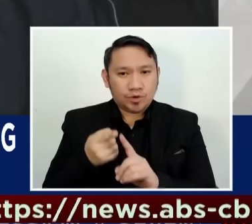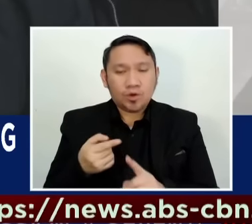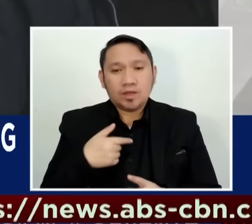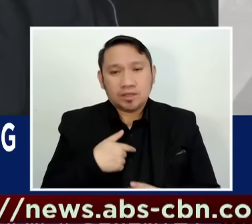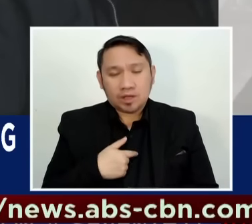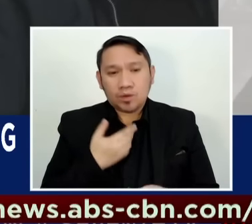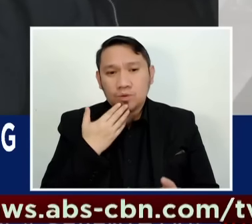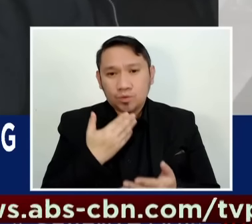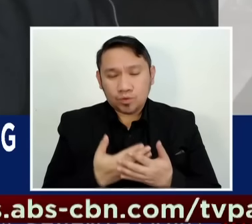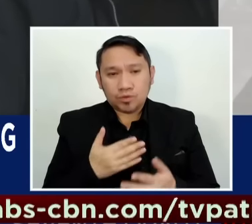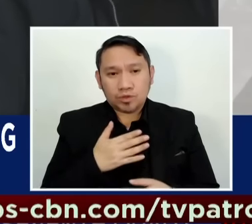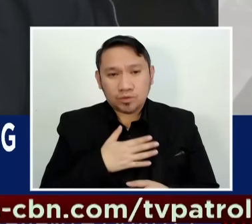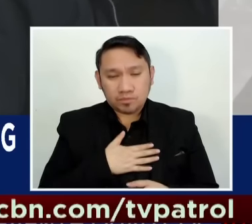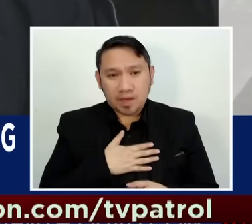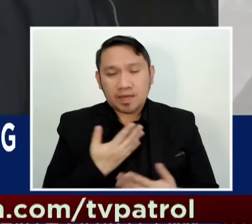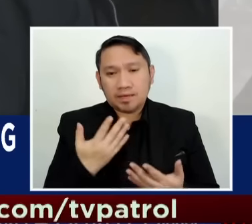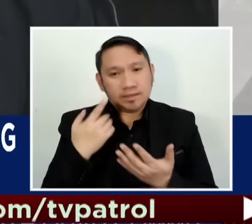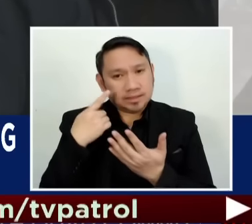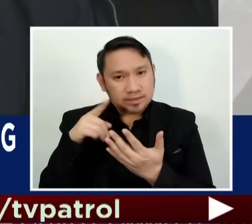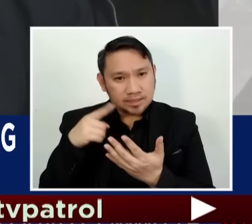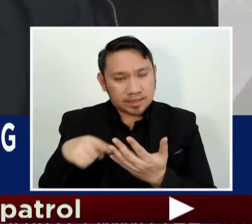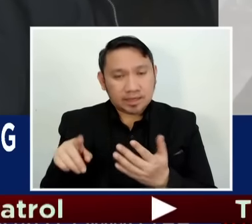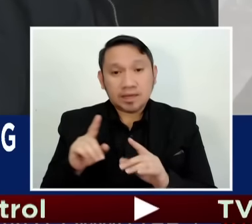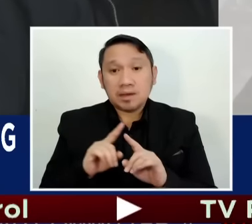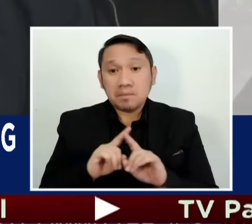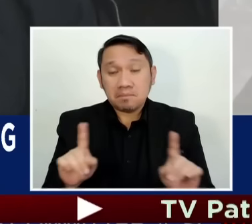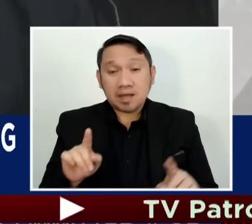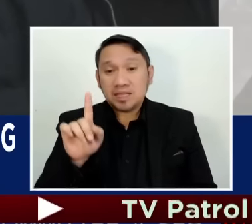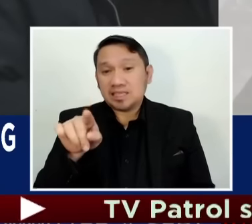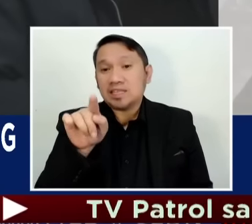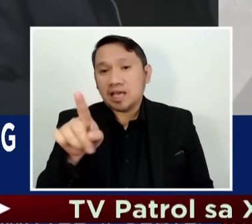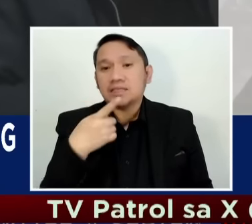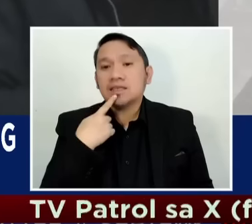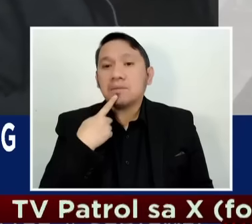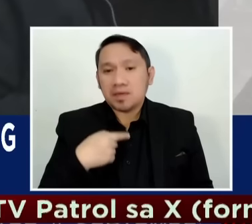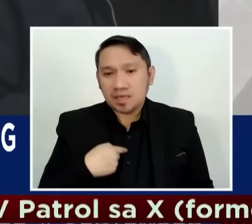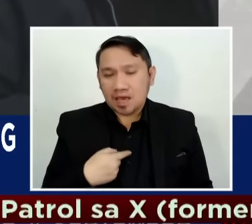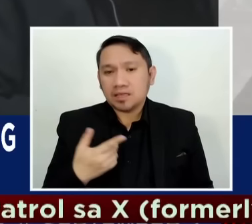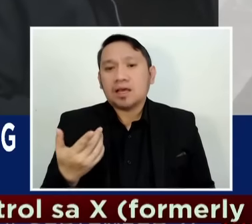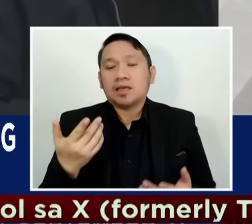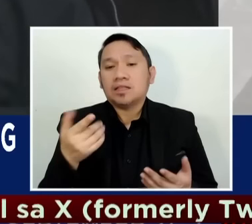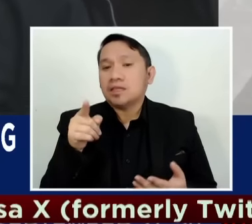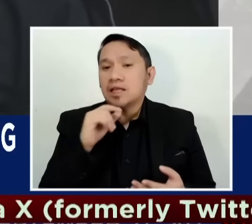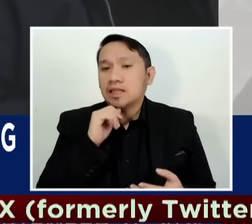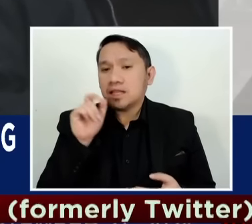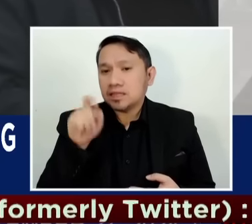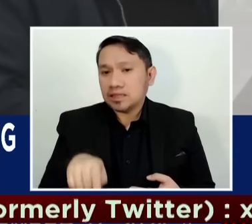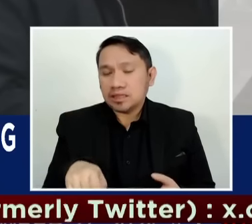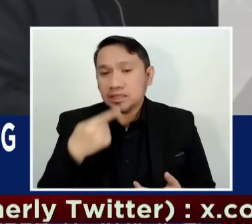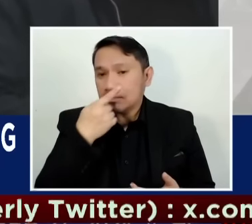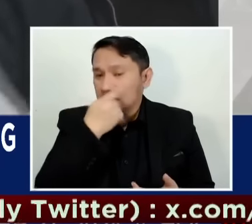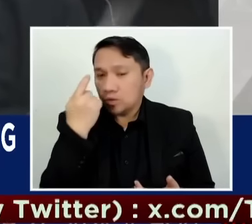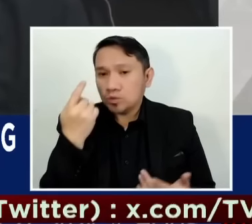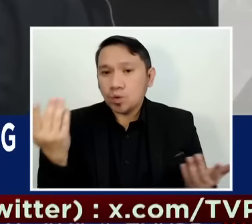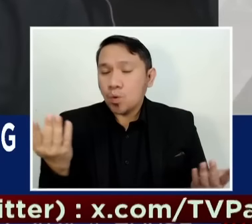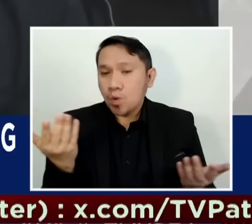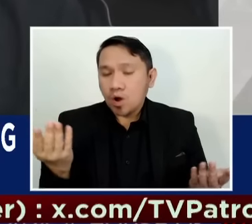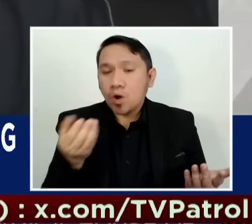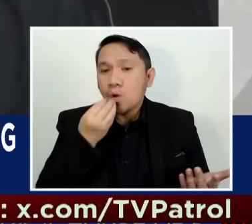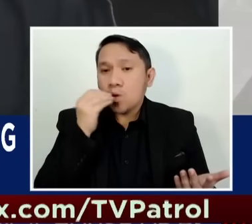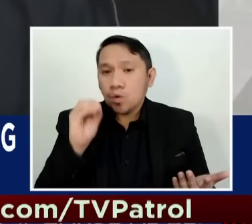ng sarili kong beripikasyon. Ngunit sinabi niya na hindi na kinakailangan dahil ang utos ay mula kay